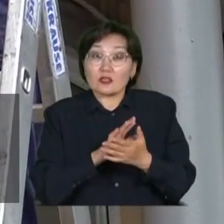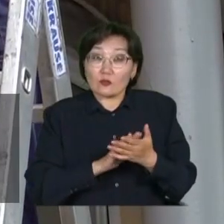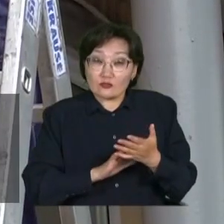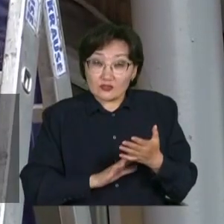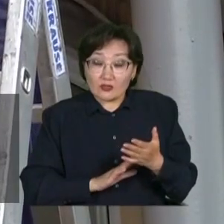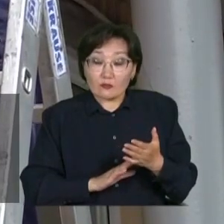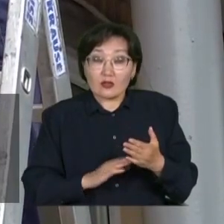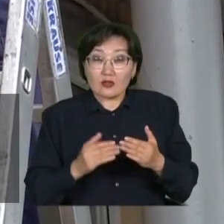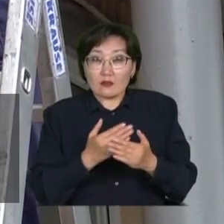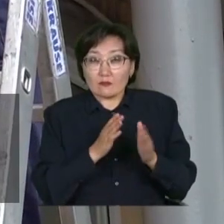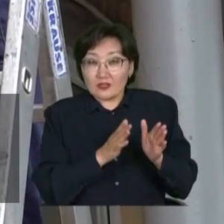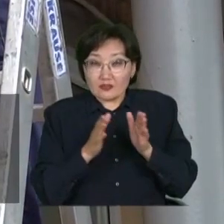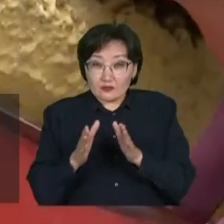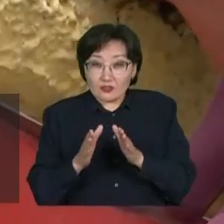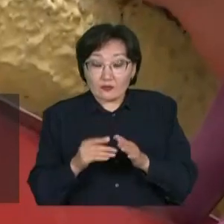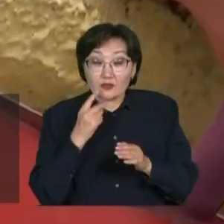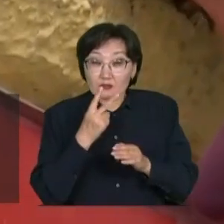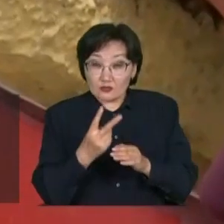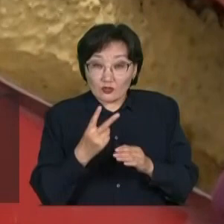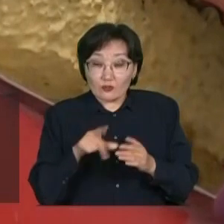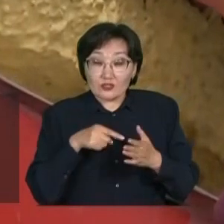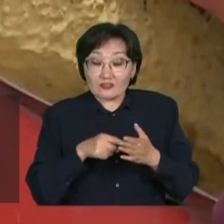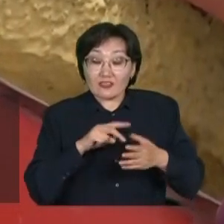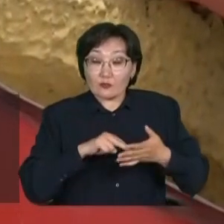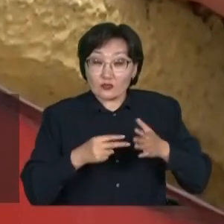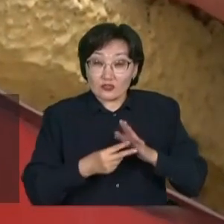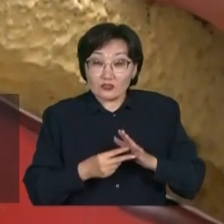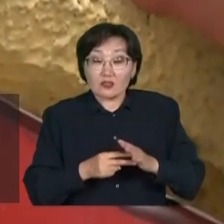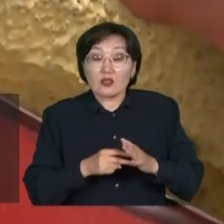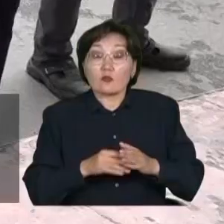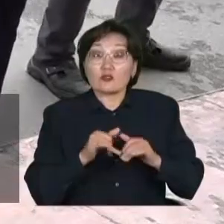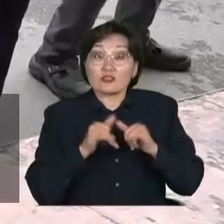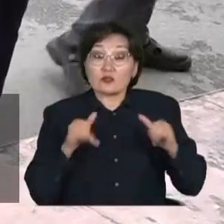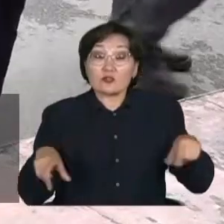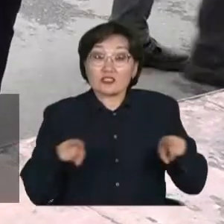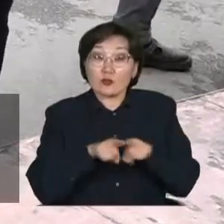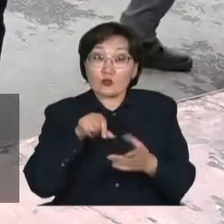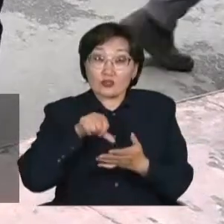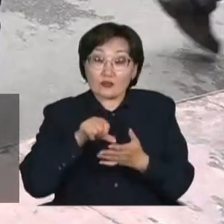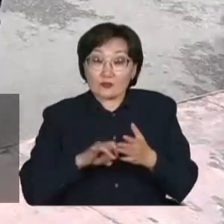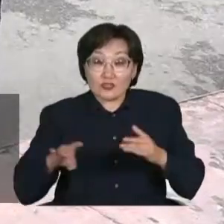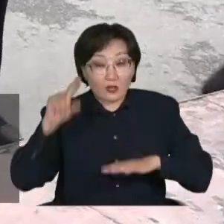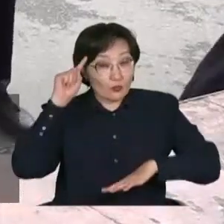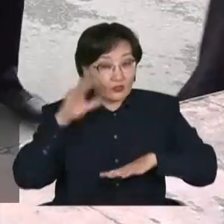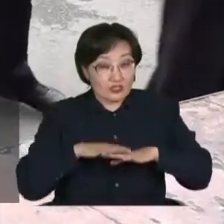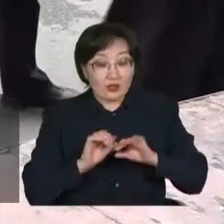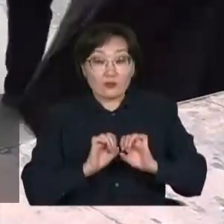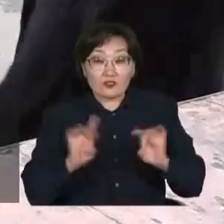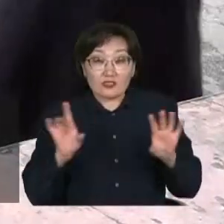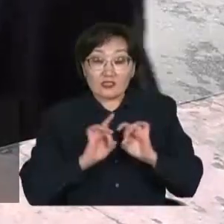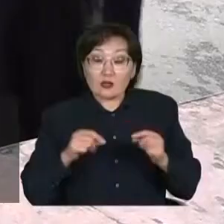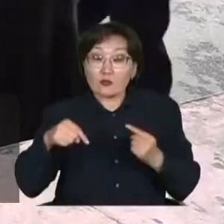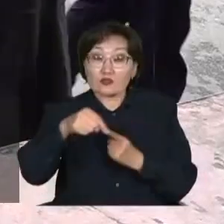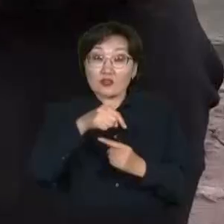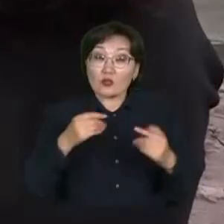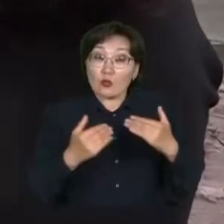наведению визуального порядка. Сотрудники управления городского планирования и урбанистики, а также представители районного акимата разъяснили